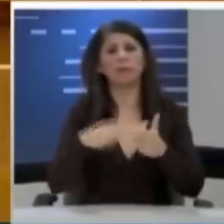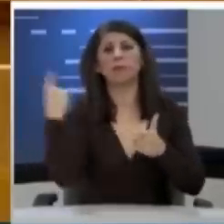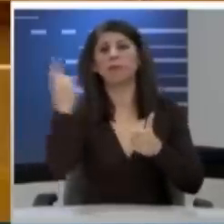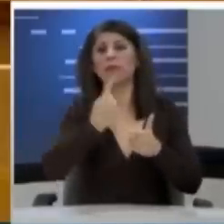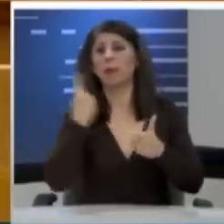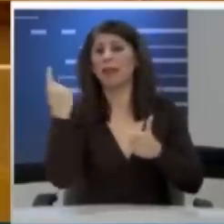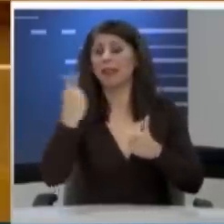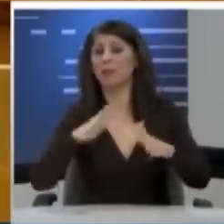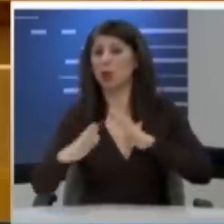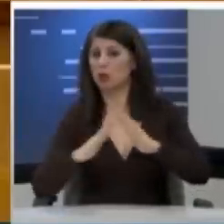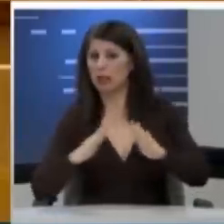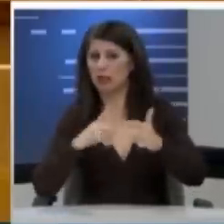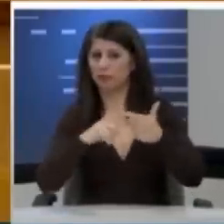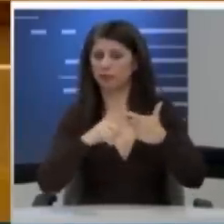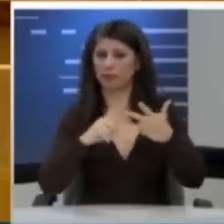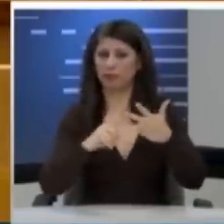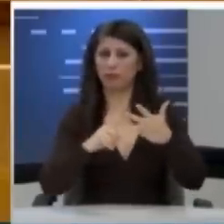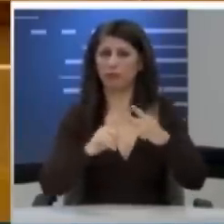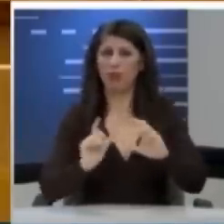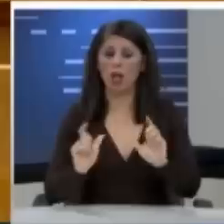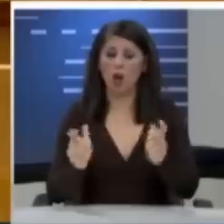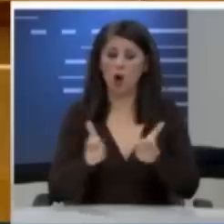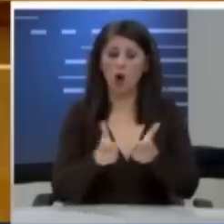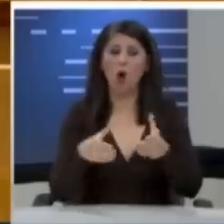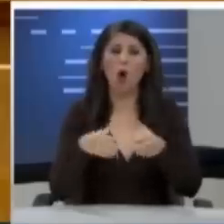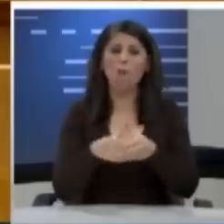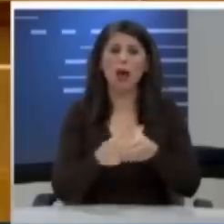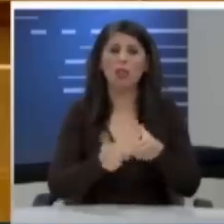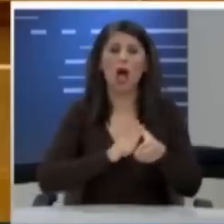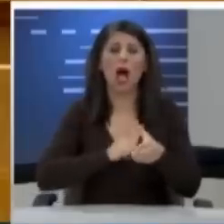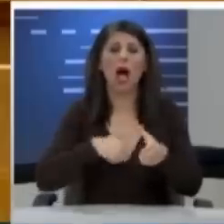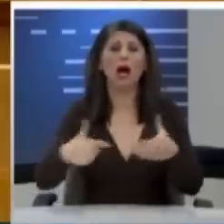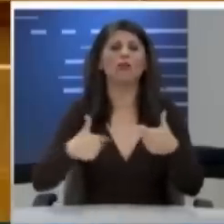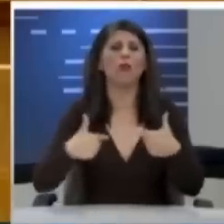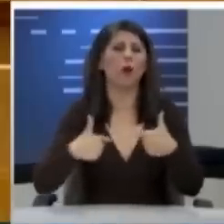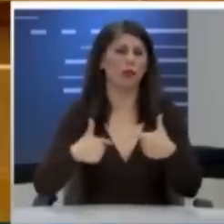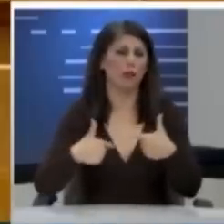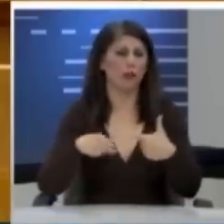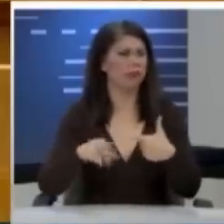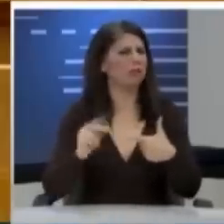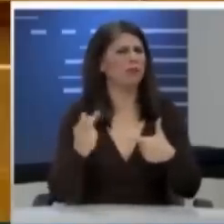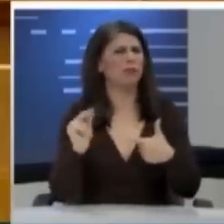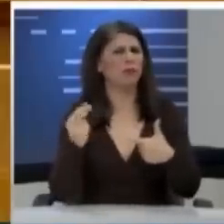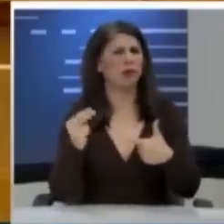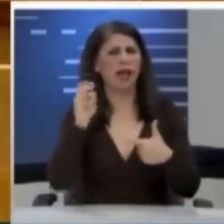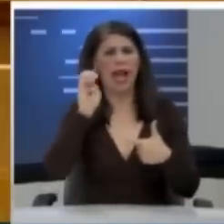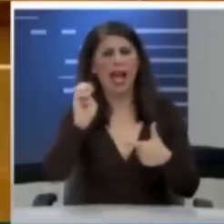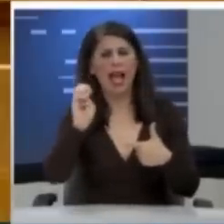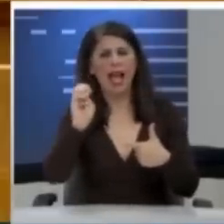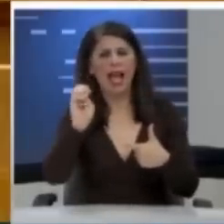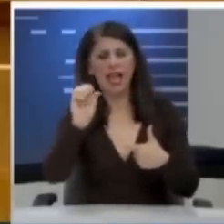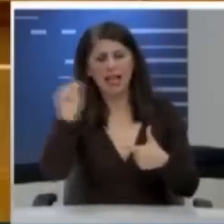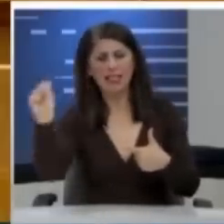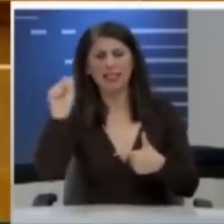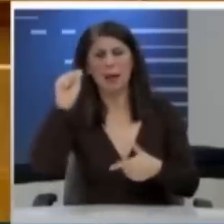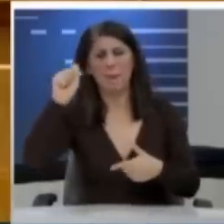κλιματικής προστασίας και των ομάδων αυτοβοηθείας. Πρόκειται για βουλευτές του S5, της